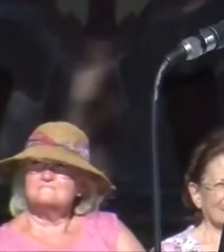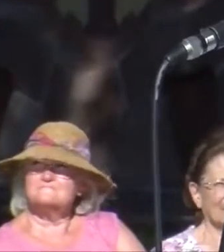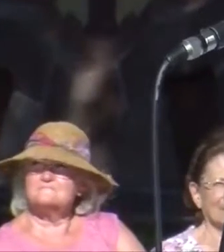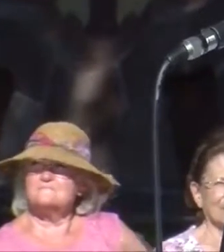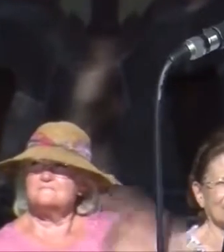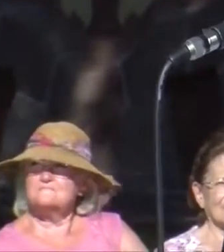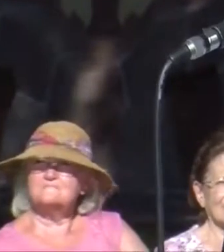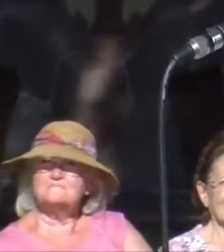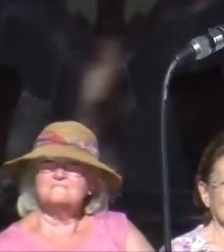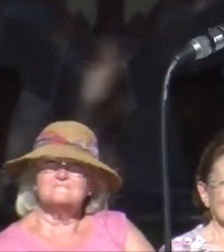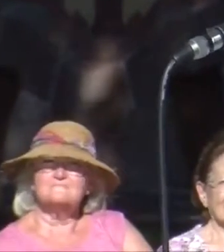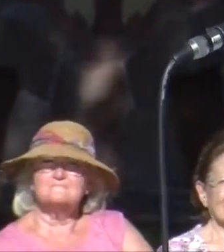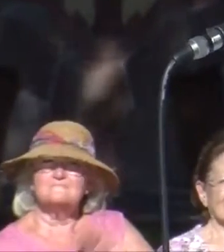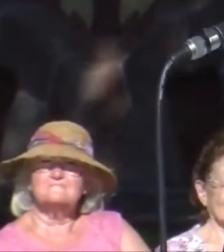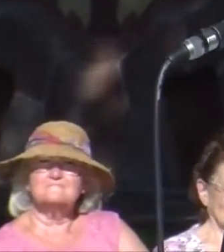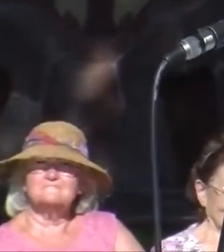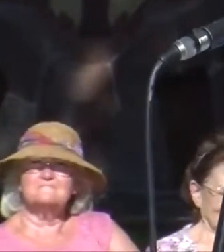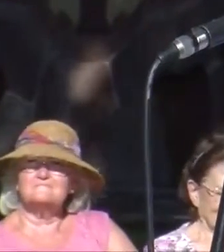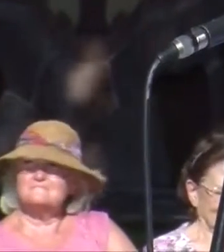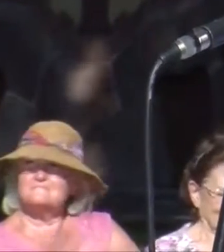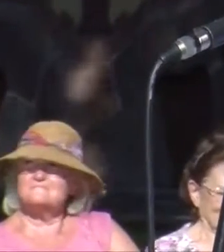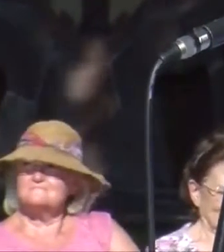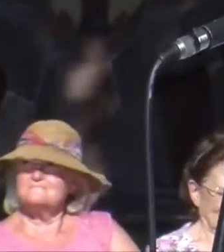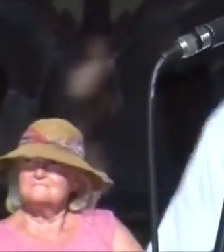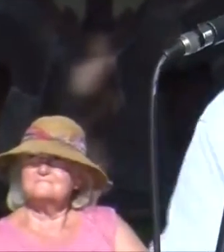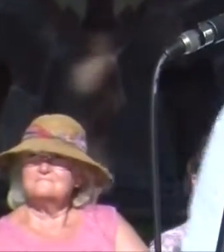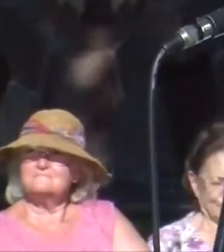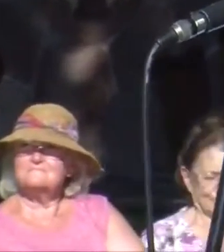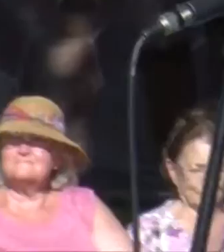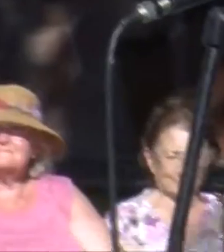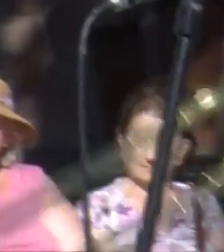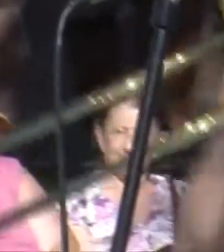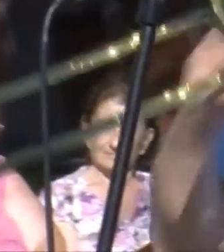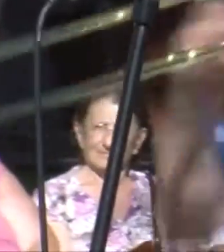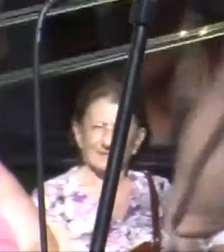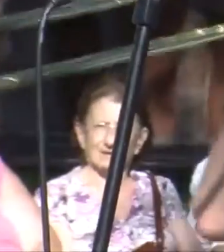on in here, Alexander's ragtime band.